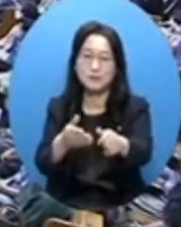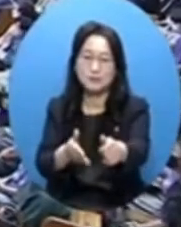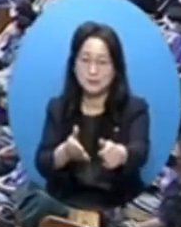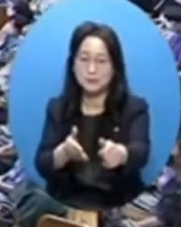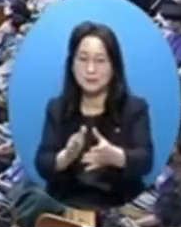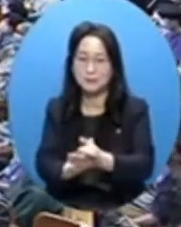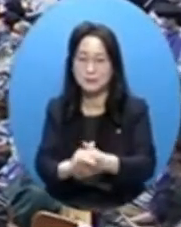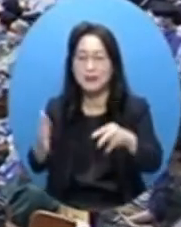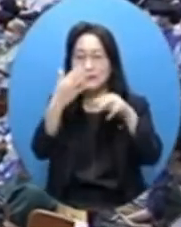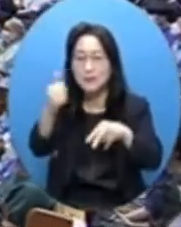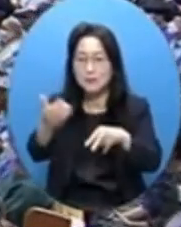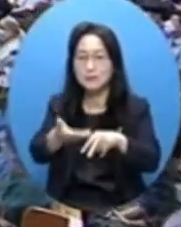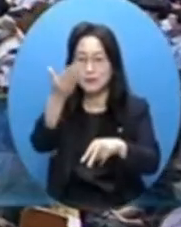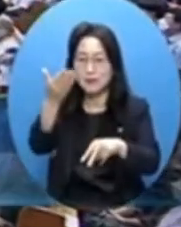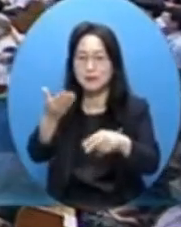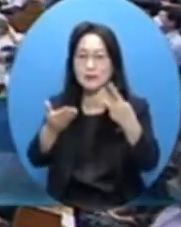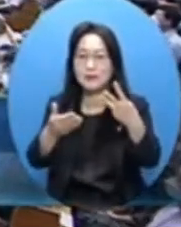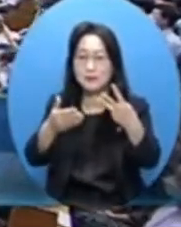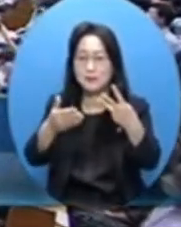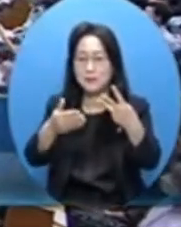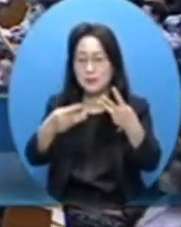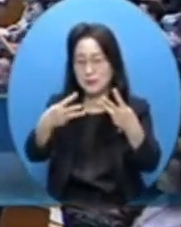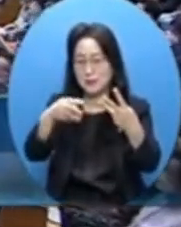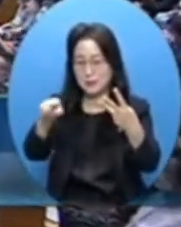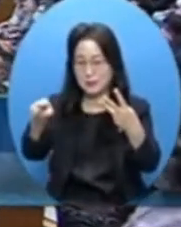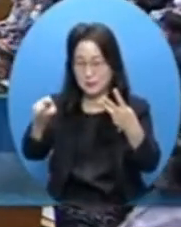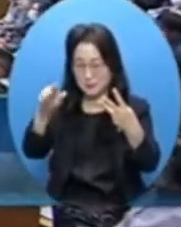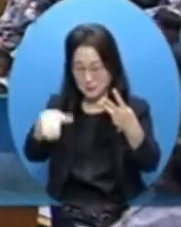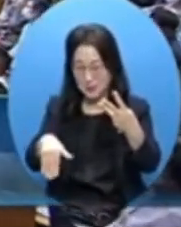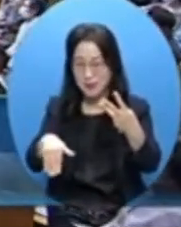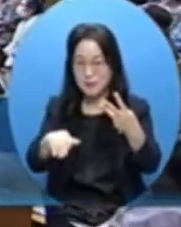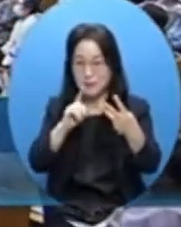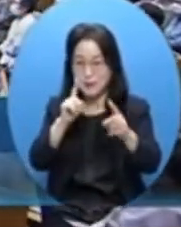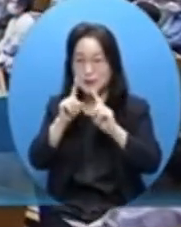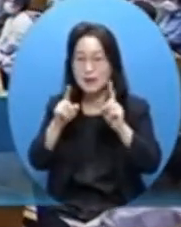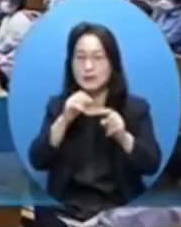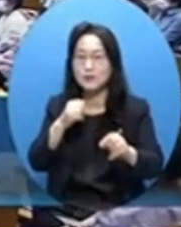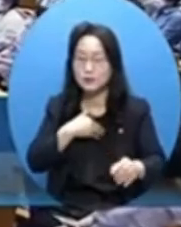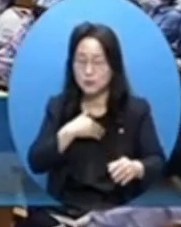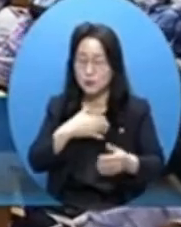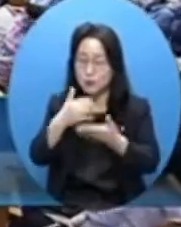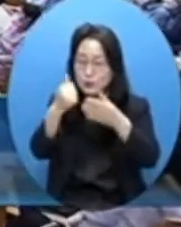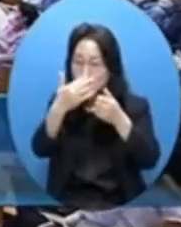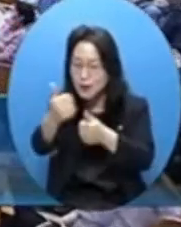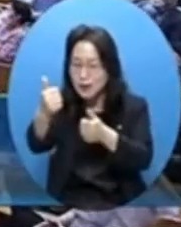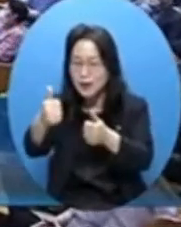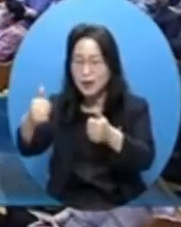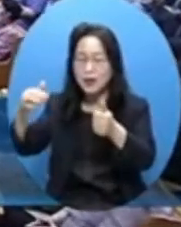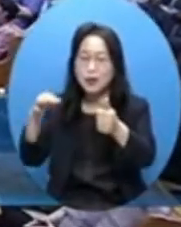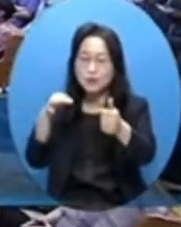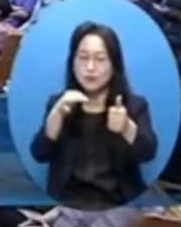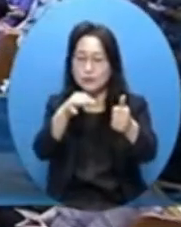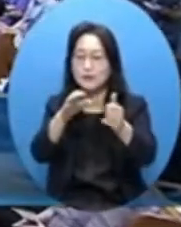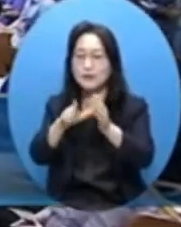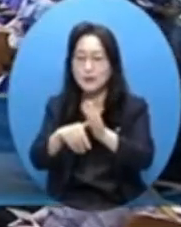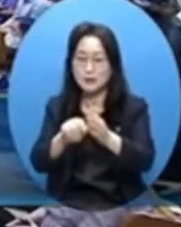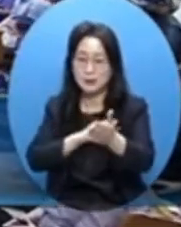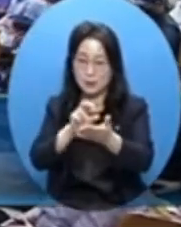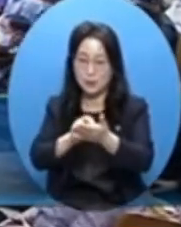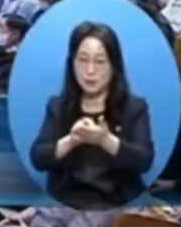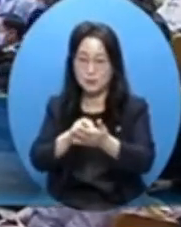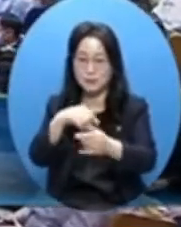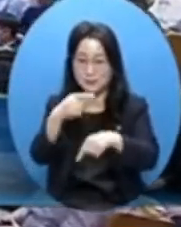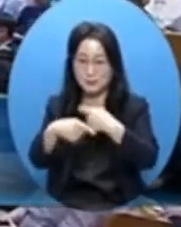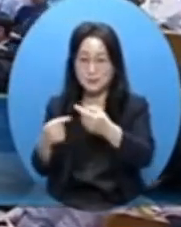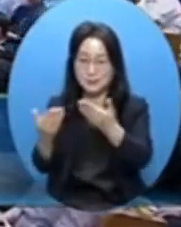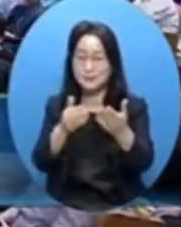3 회상 3장 8절 이하의 말씀을 가지고 주님 나를 부르실 때 였 제모로 함께 은혜를 나는건 합니다 제